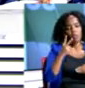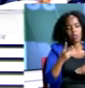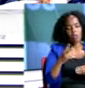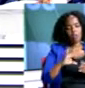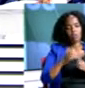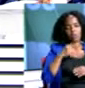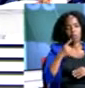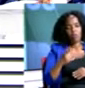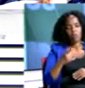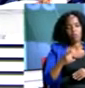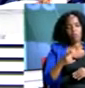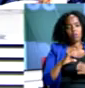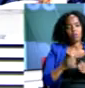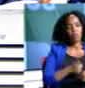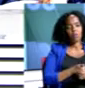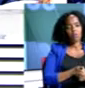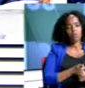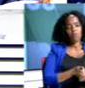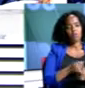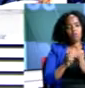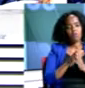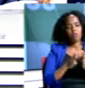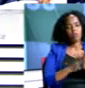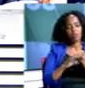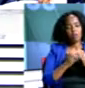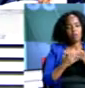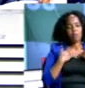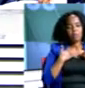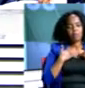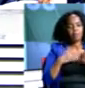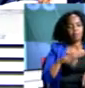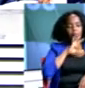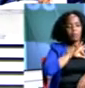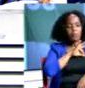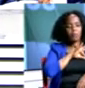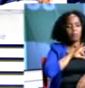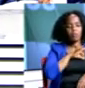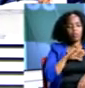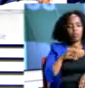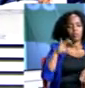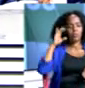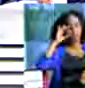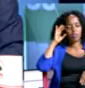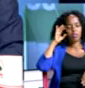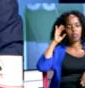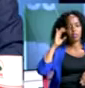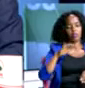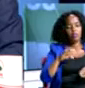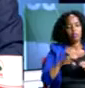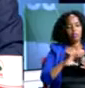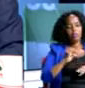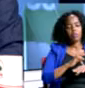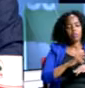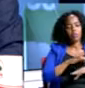kana fan dawinsechu fan dawinsi sirna jindkan wa amma fakkenyaf inni Japan kuni mallatto fratterge of